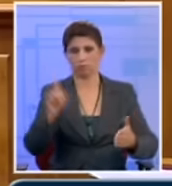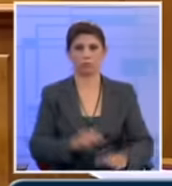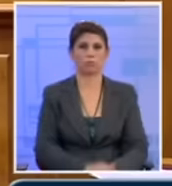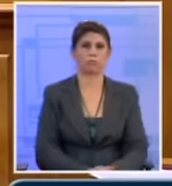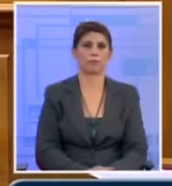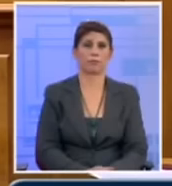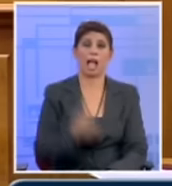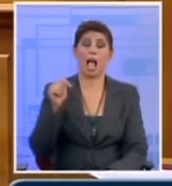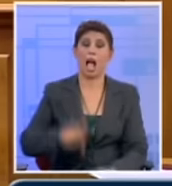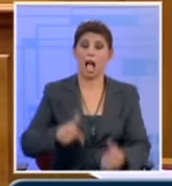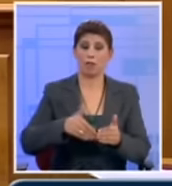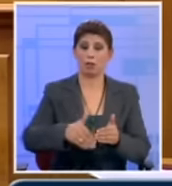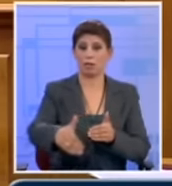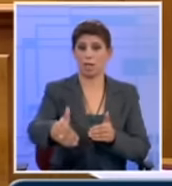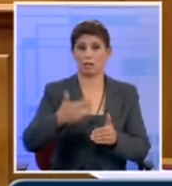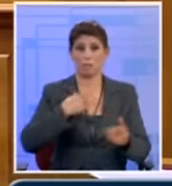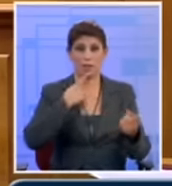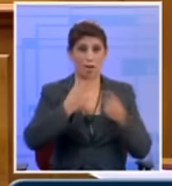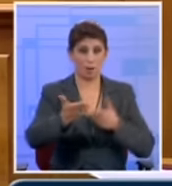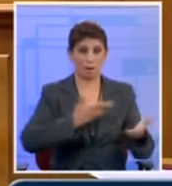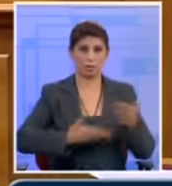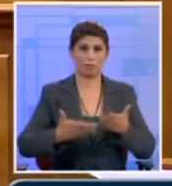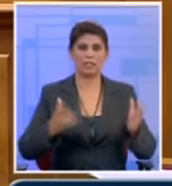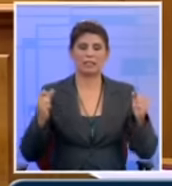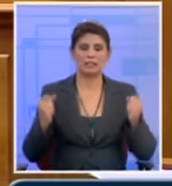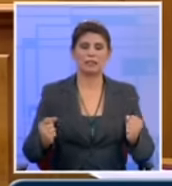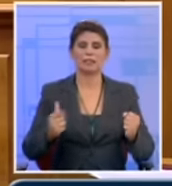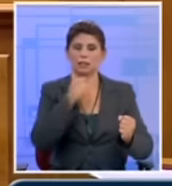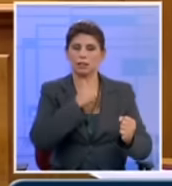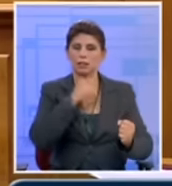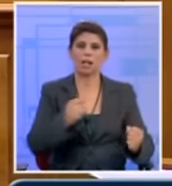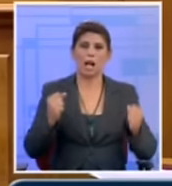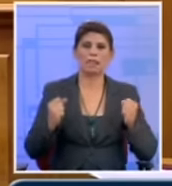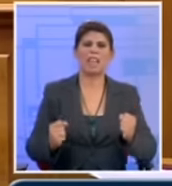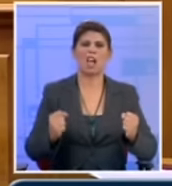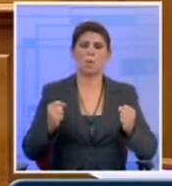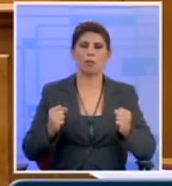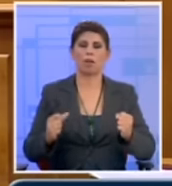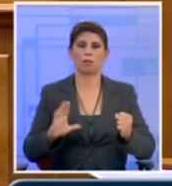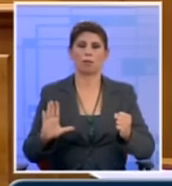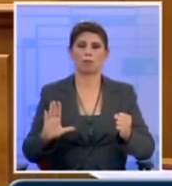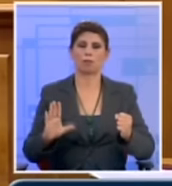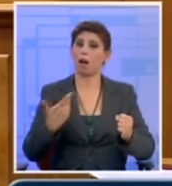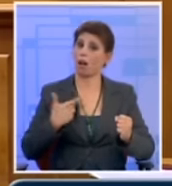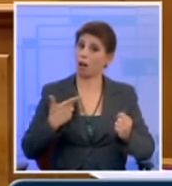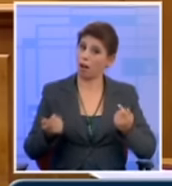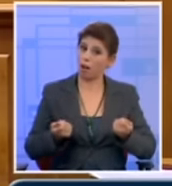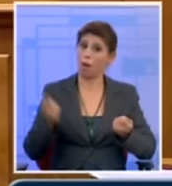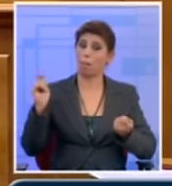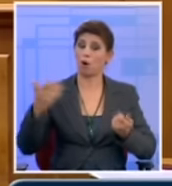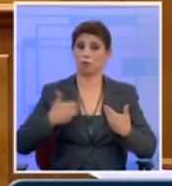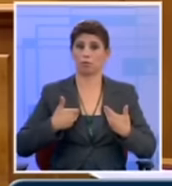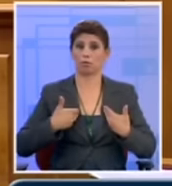Αυτό το διάστημα λοιπόν που διαπραγματευόμαστε, αντέχουμε και ταυτόχρονα υλοποιούμε πολιτική σε